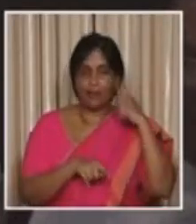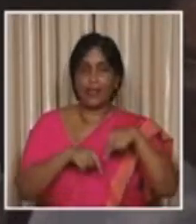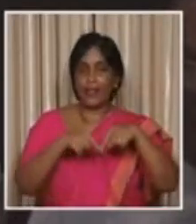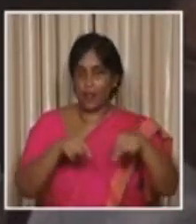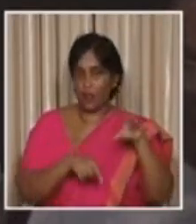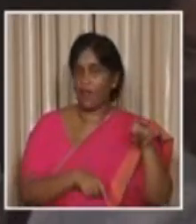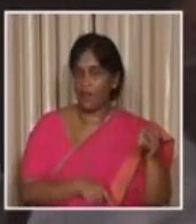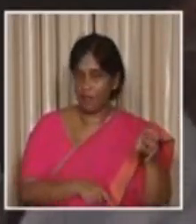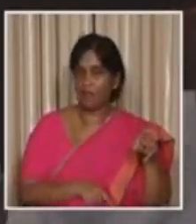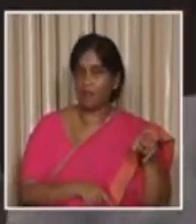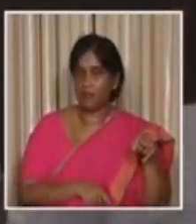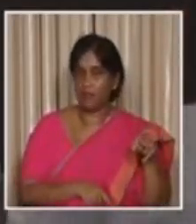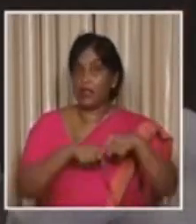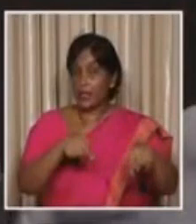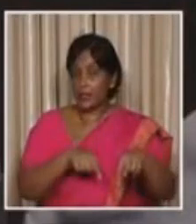जाएगी ला